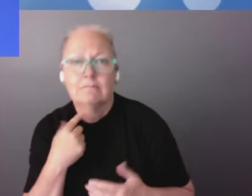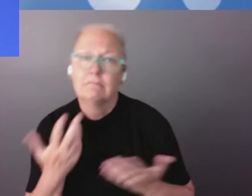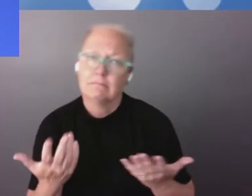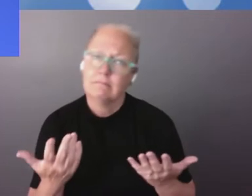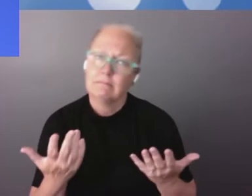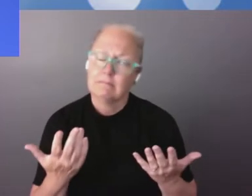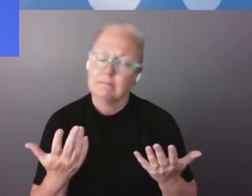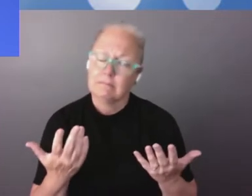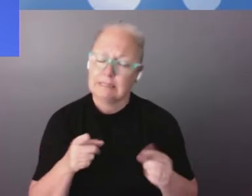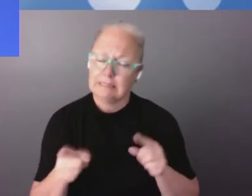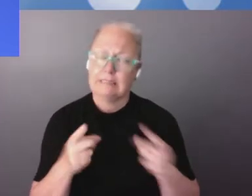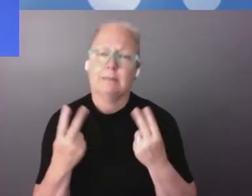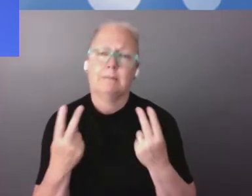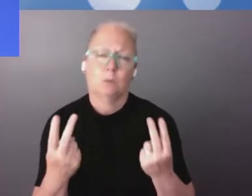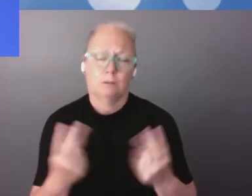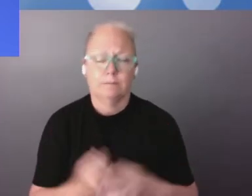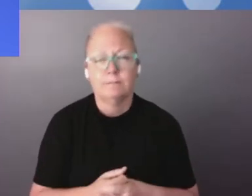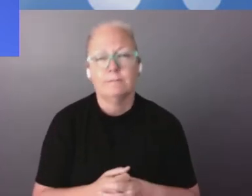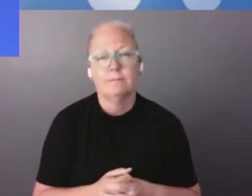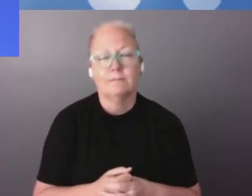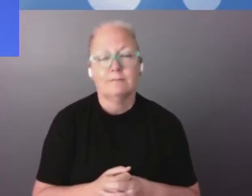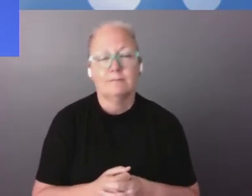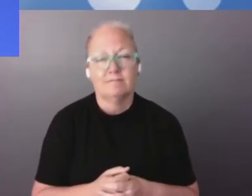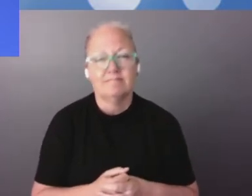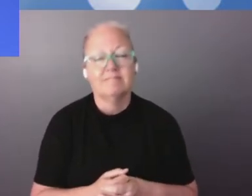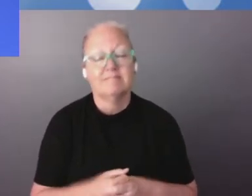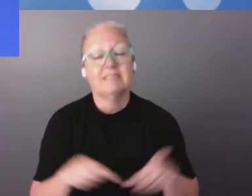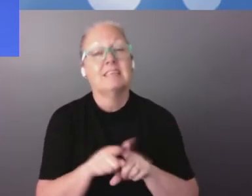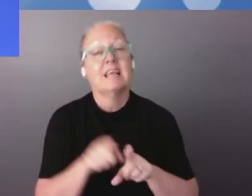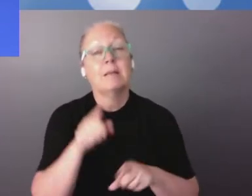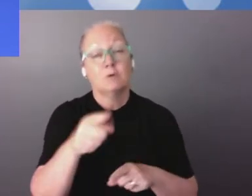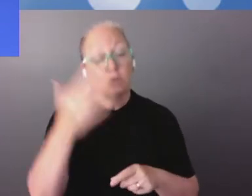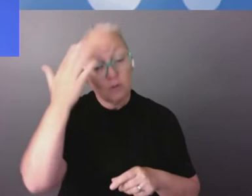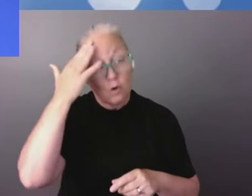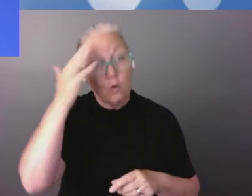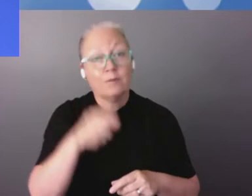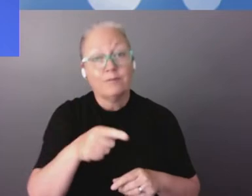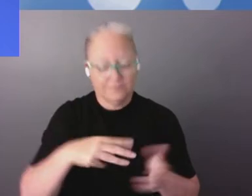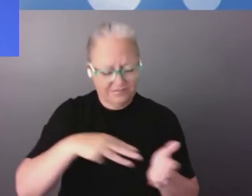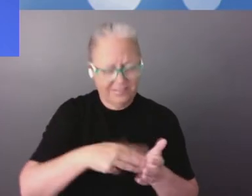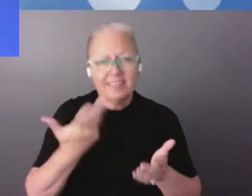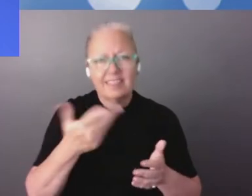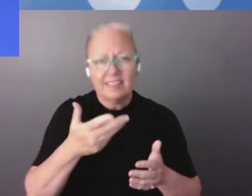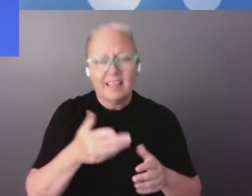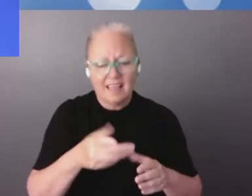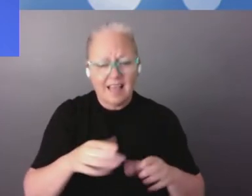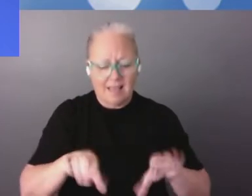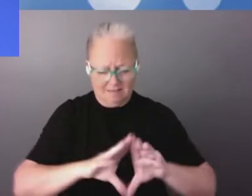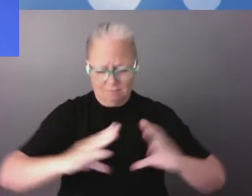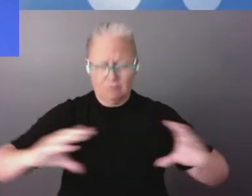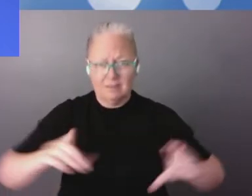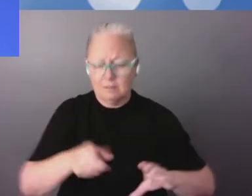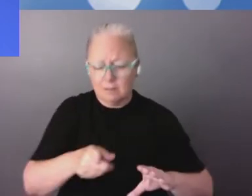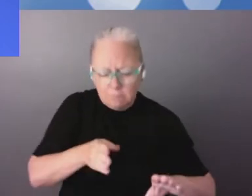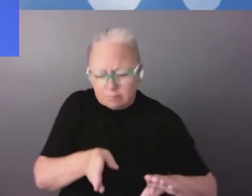مثل السكين. هو الشيء الذي نعرفه ونستطيع استخدام السكين لقطع الخبز وأيضا لإذاء